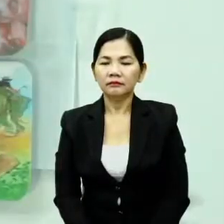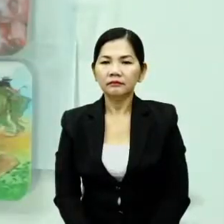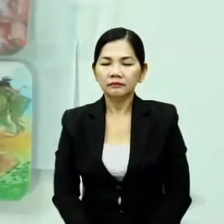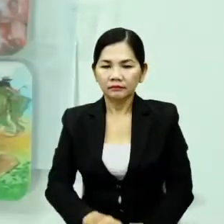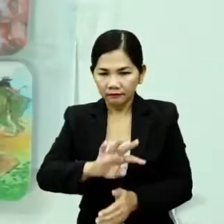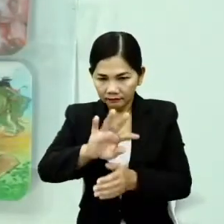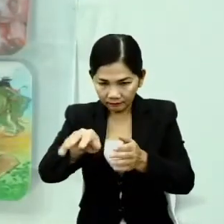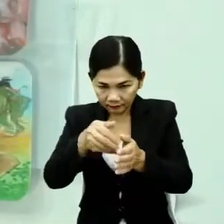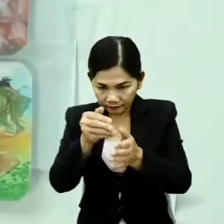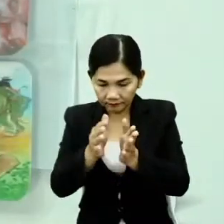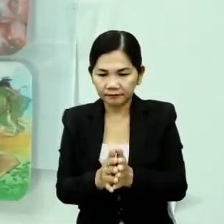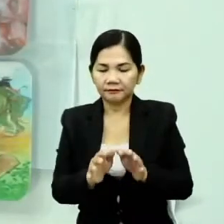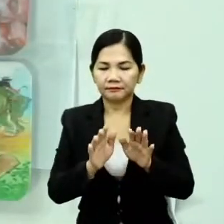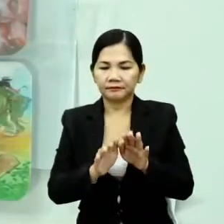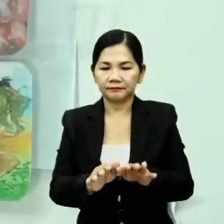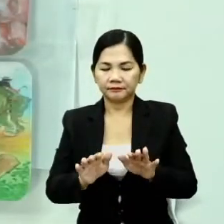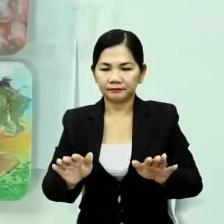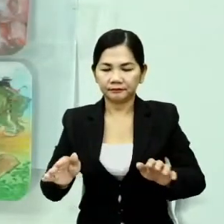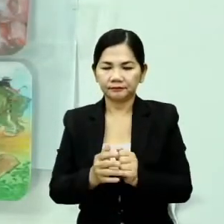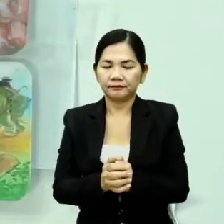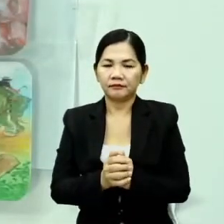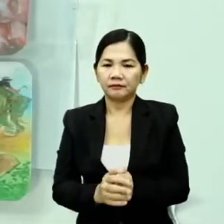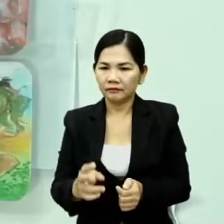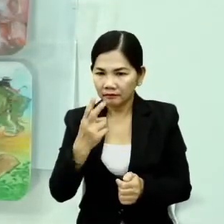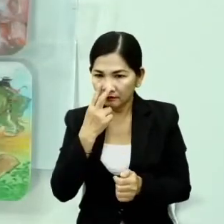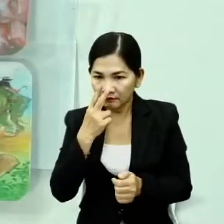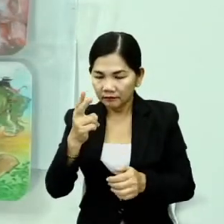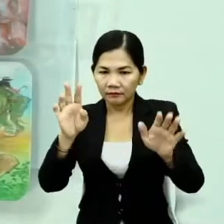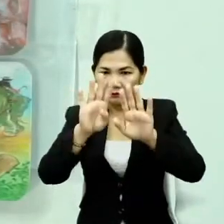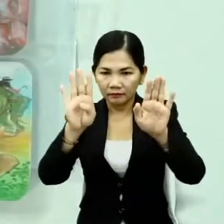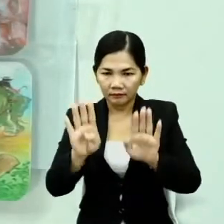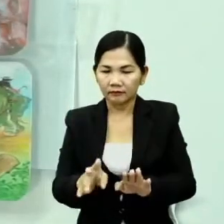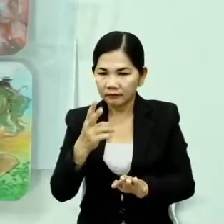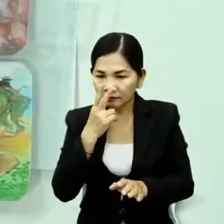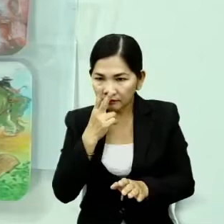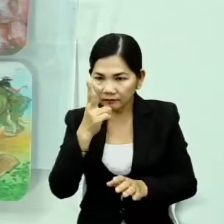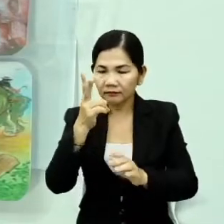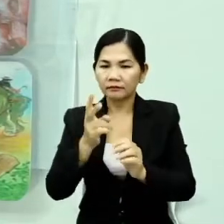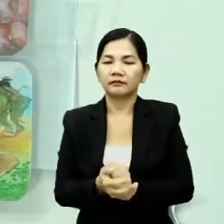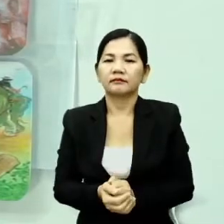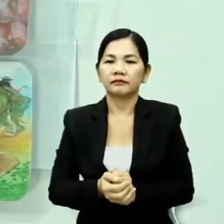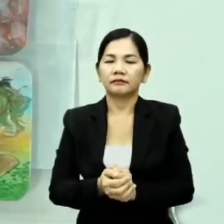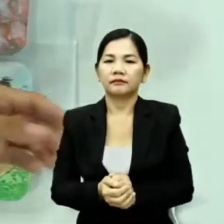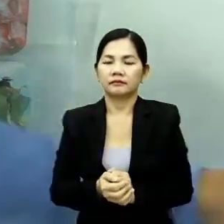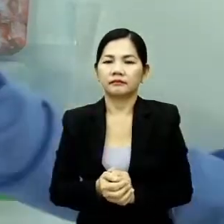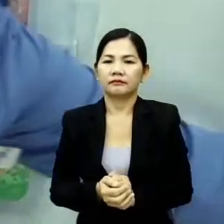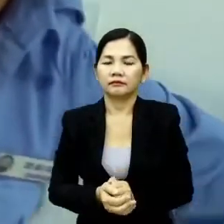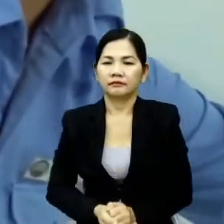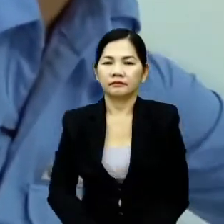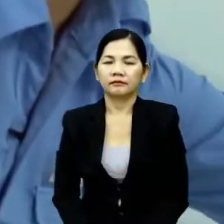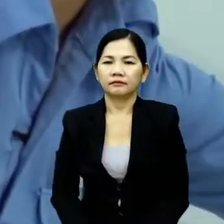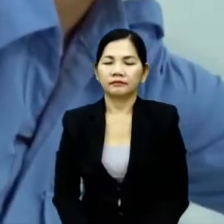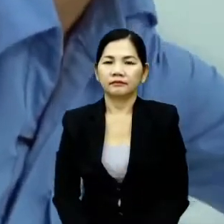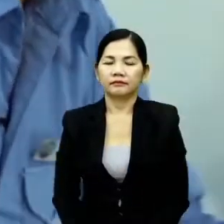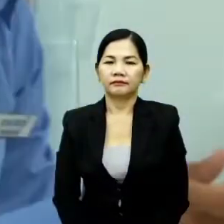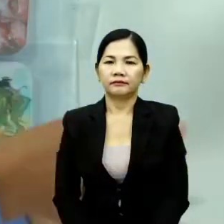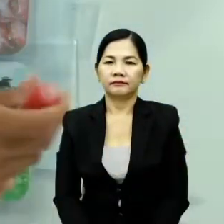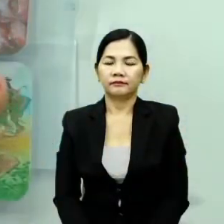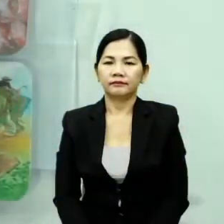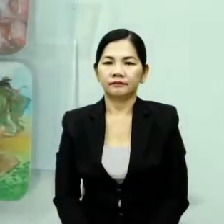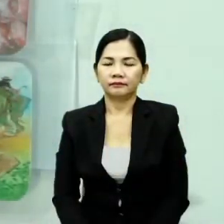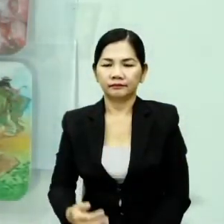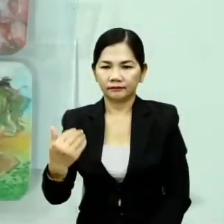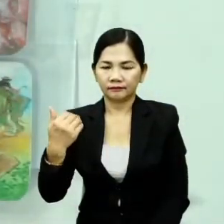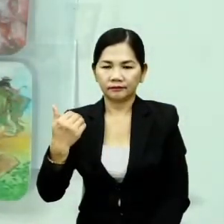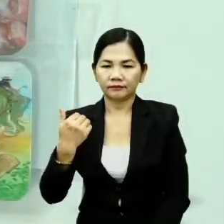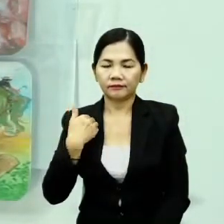chào con trán chân con cột tặng khné cha con cột lệch mơ mà lực đặt khi là con chàm nè chàm chà này cứu